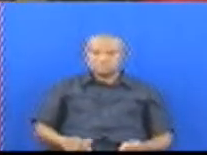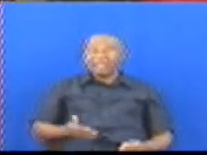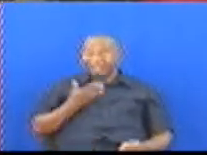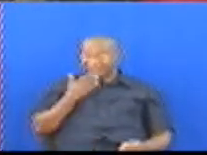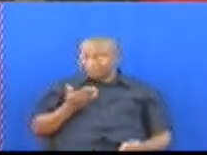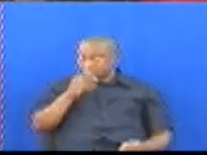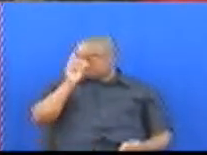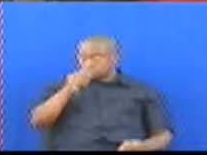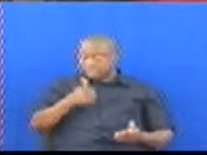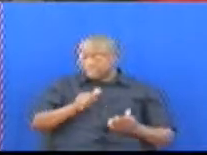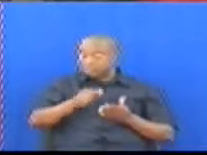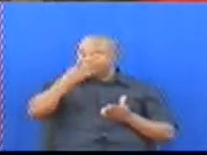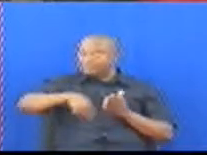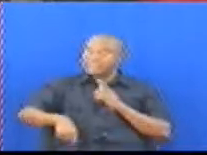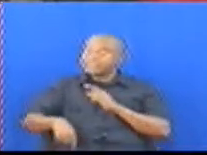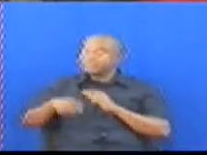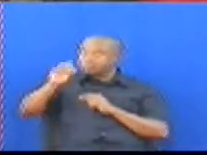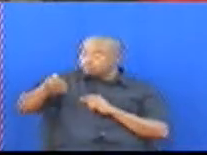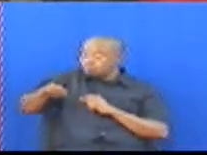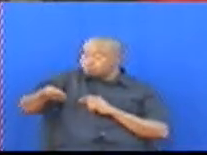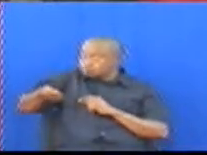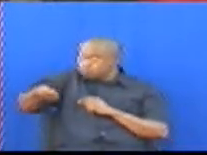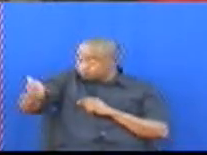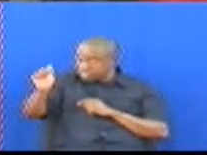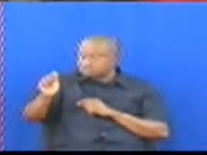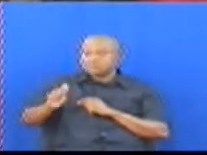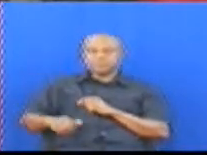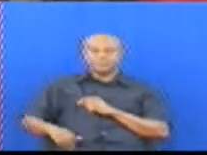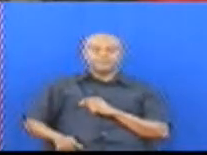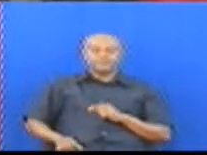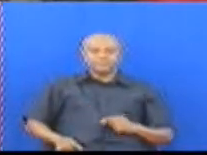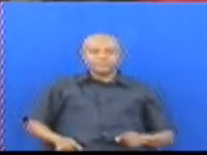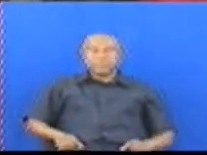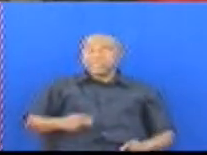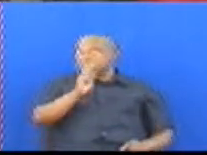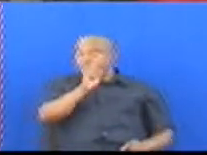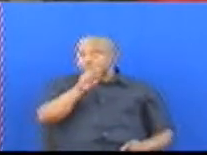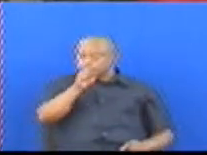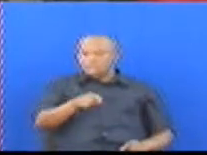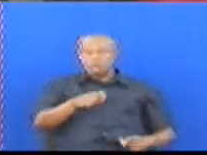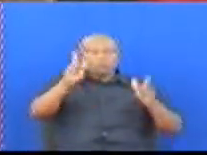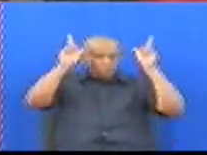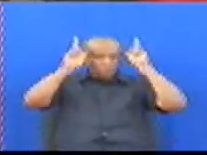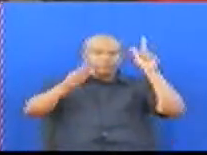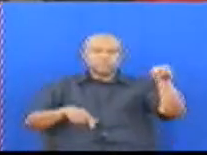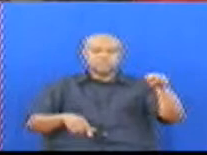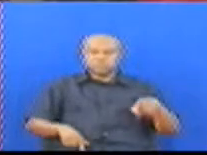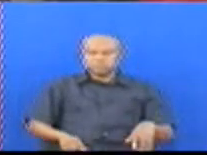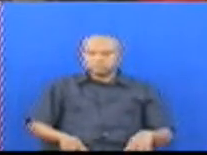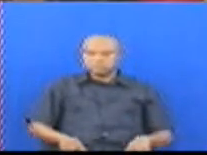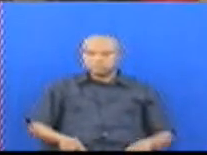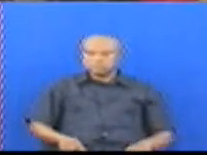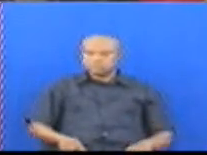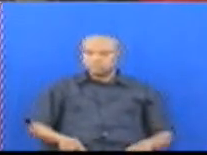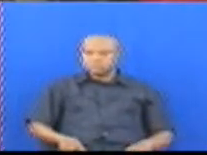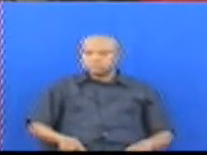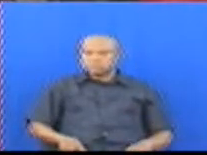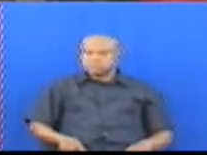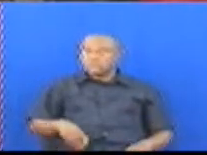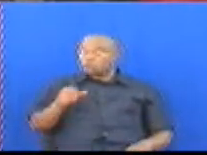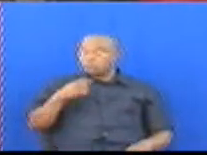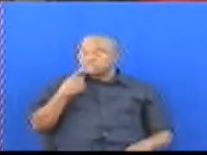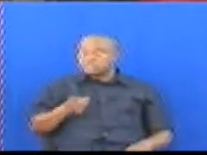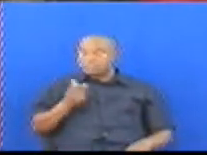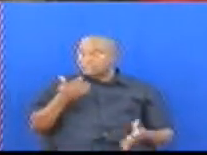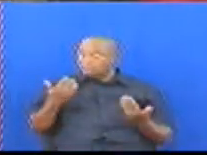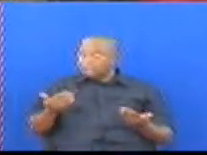faini kwa mtu aliyesababisha hiyo mifugo ikaingia huko ndani? Kwa sababu tukisema tunataifisha